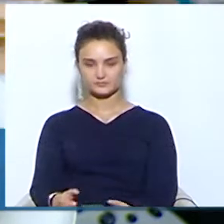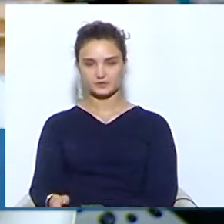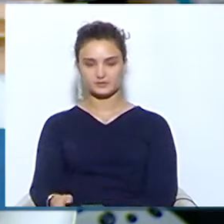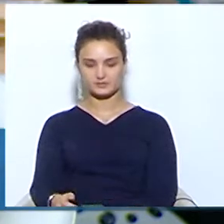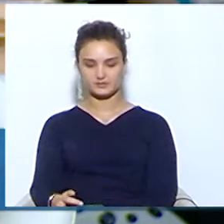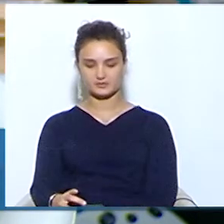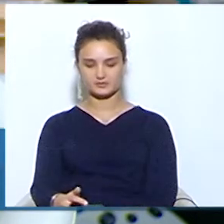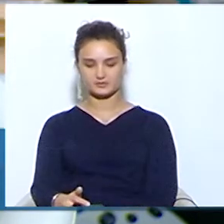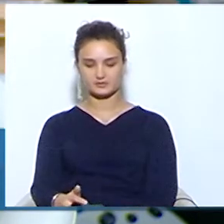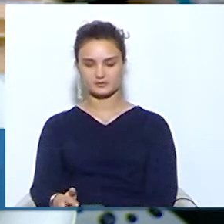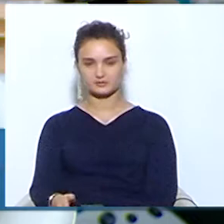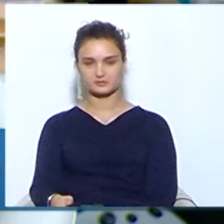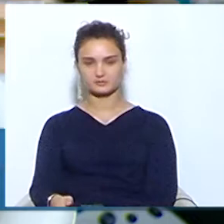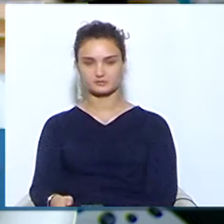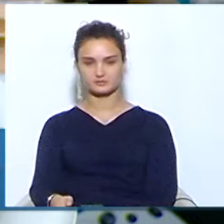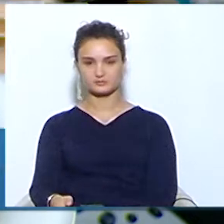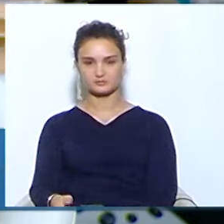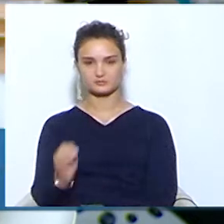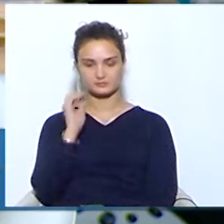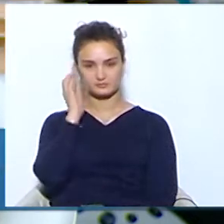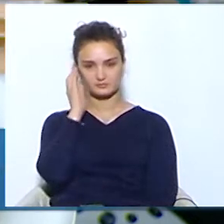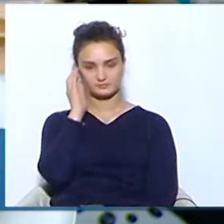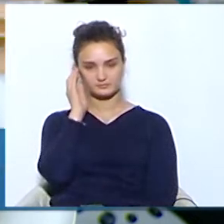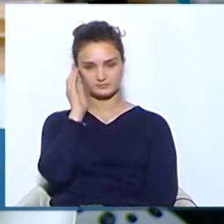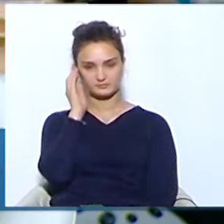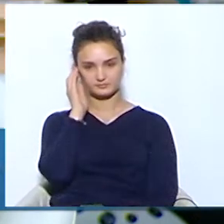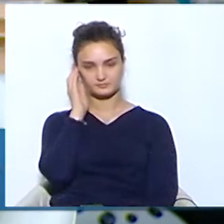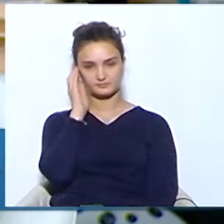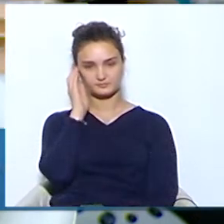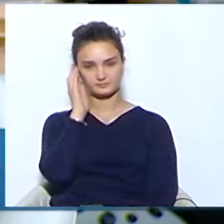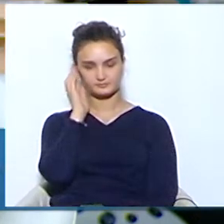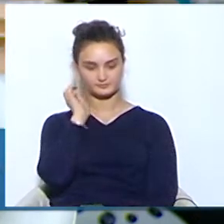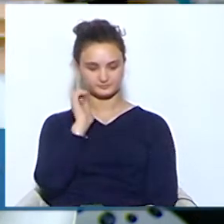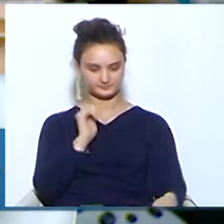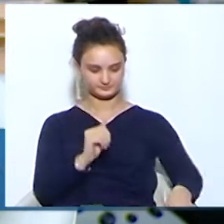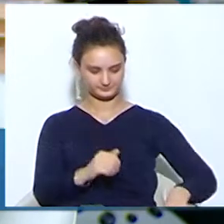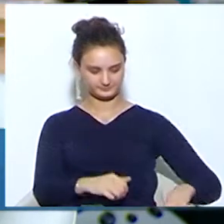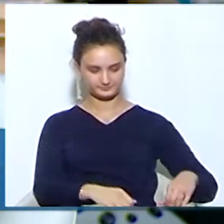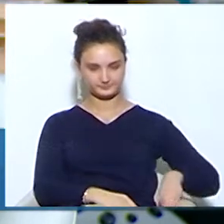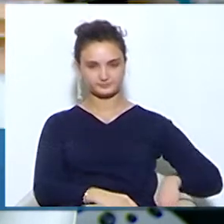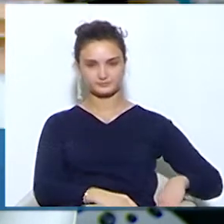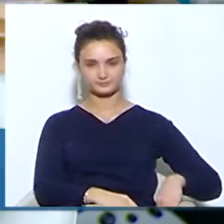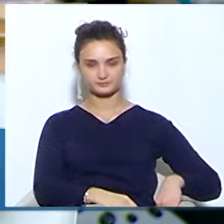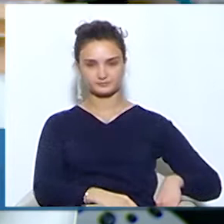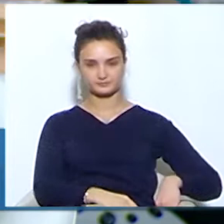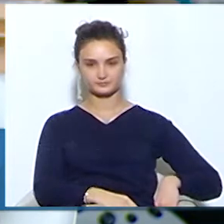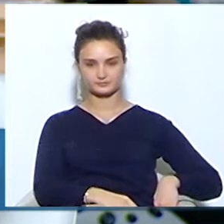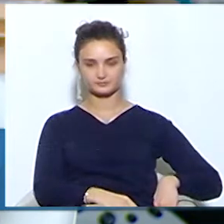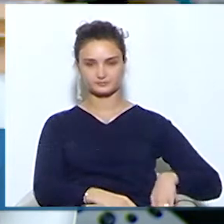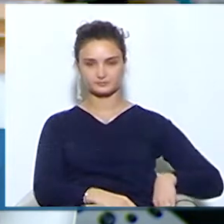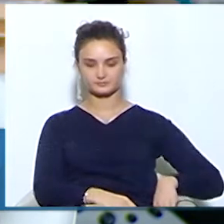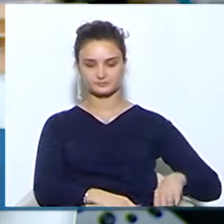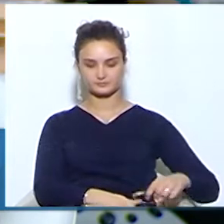თქმა, თავისი პოზიციის დაცვა, თავის საზღვრების დაცვა. მაგრამ ამავე დროს უნდა გავითვალისწინოთ,